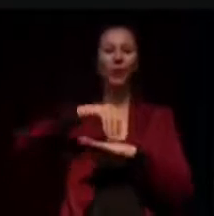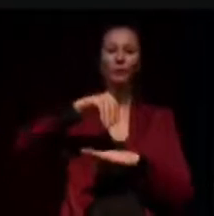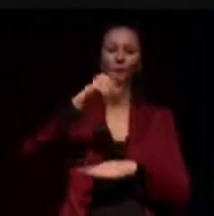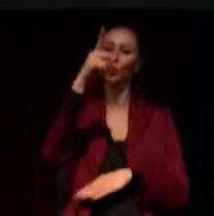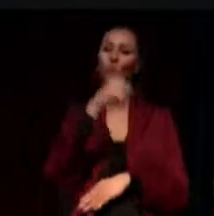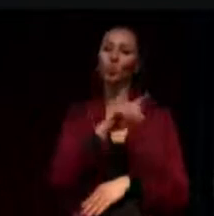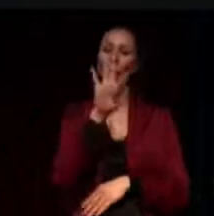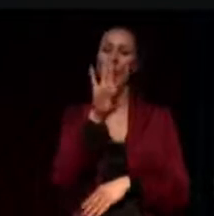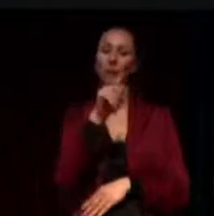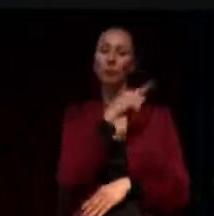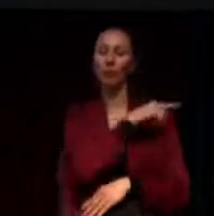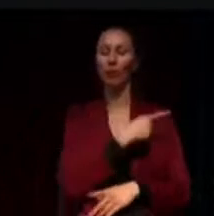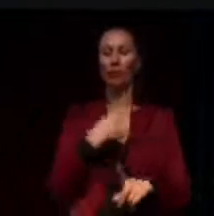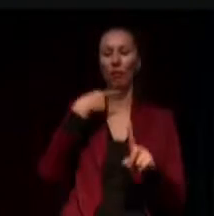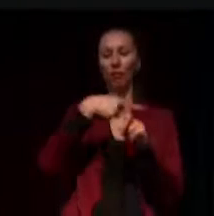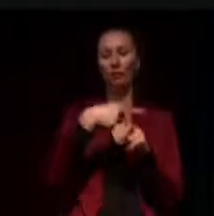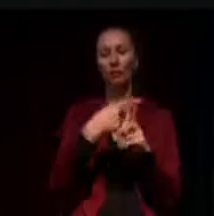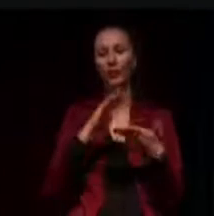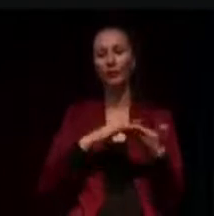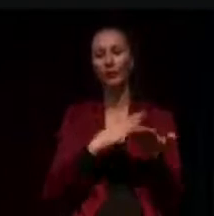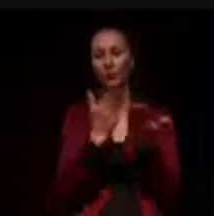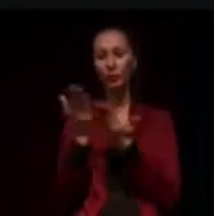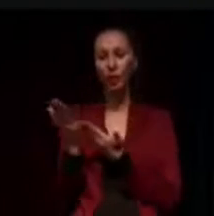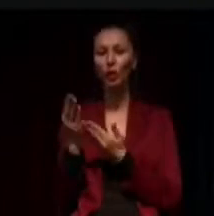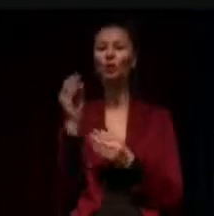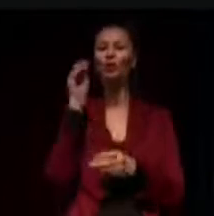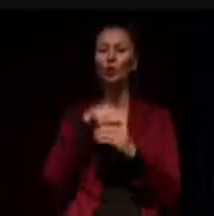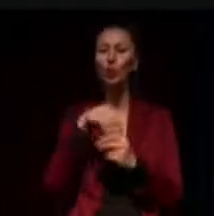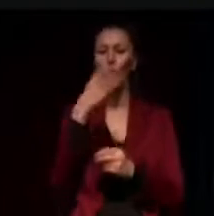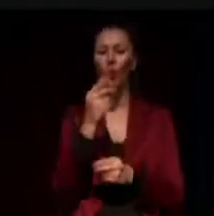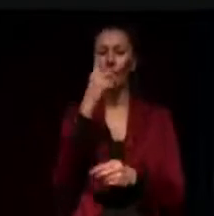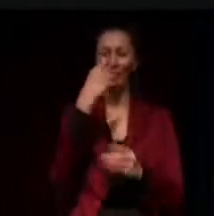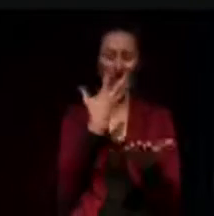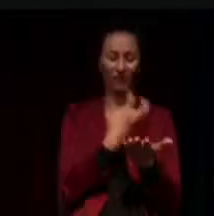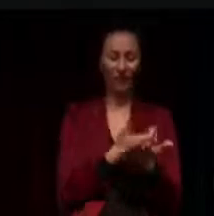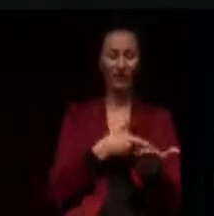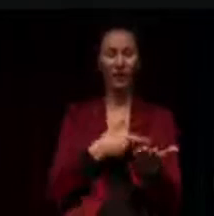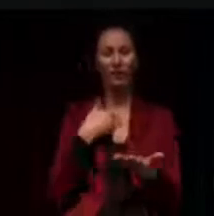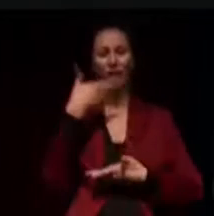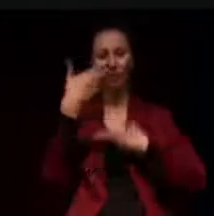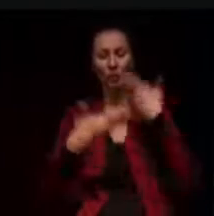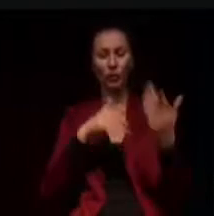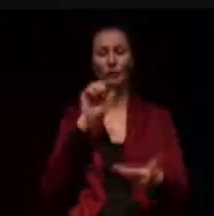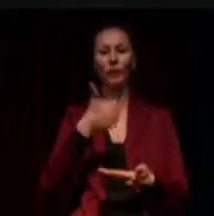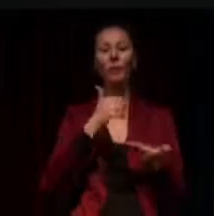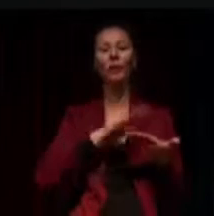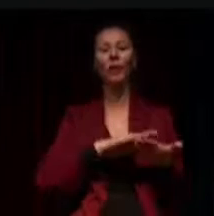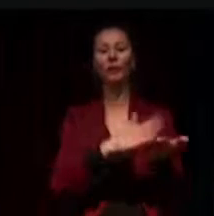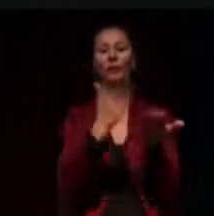%41 civarında arttı arkadaşlar. Son olarak bir veri vereceğim kıymetli arkadaşlar.